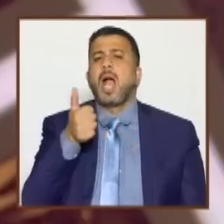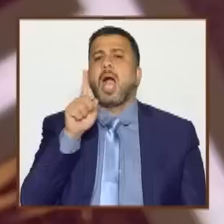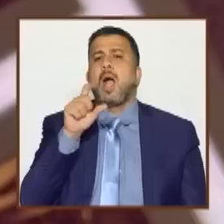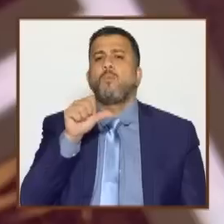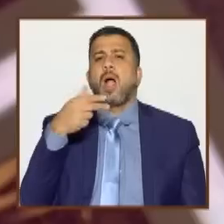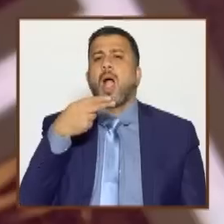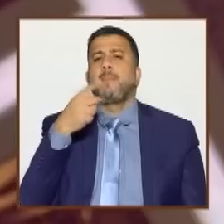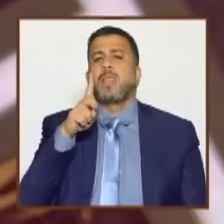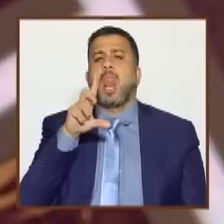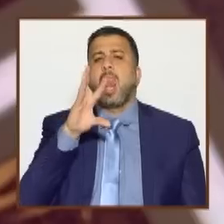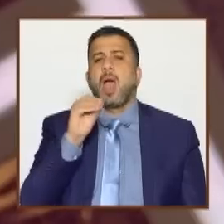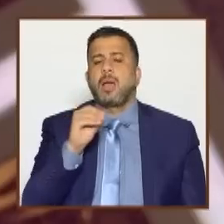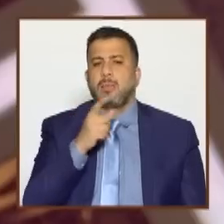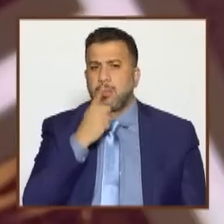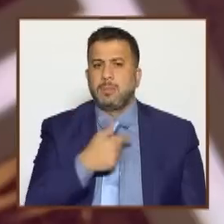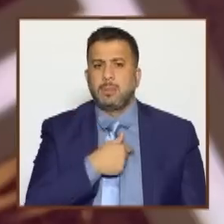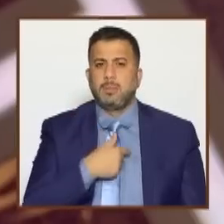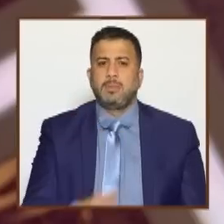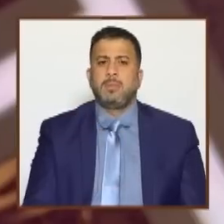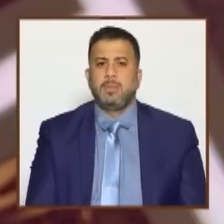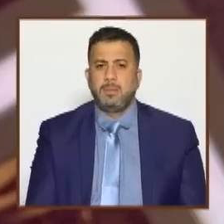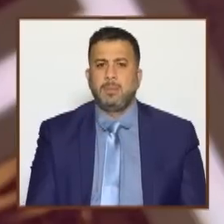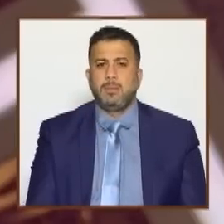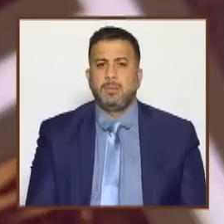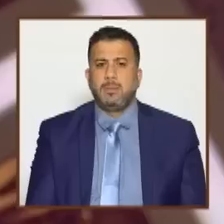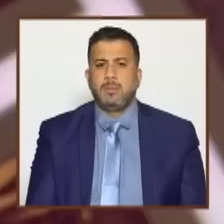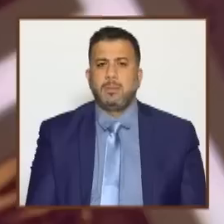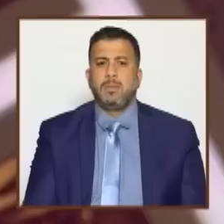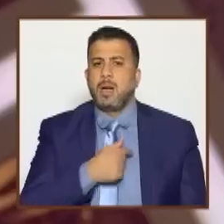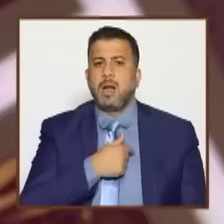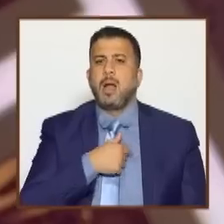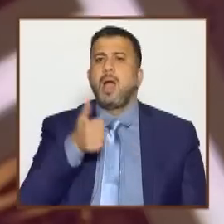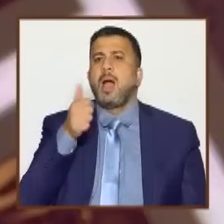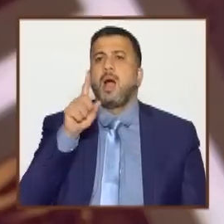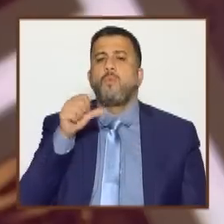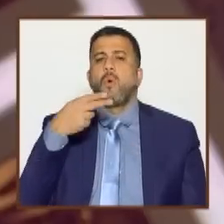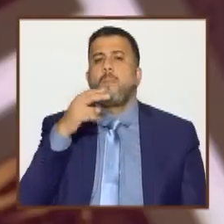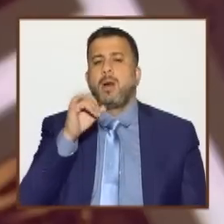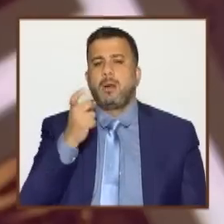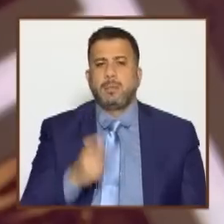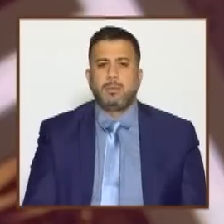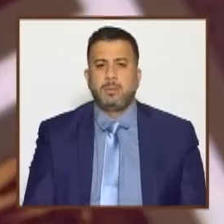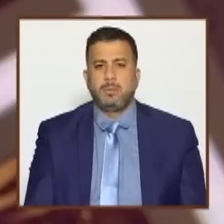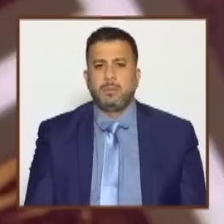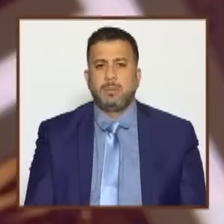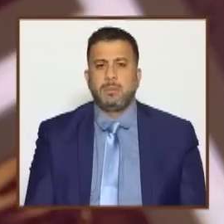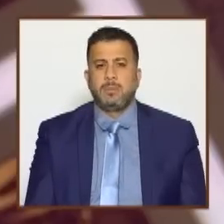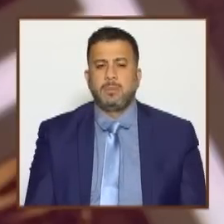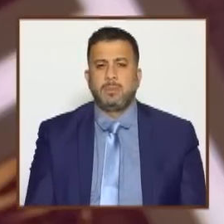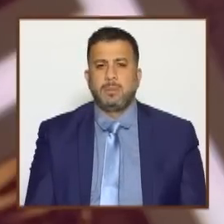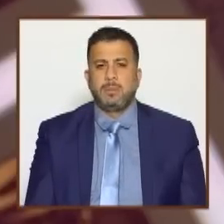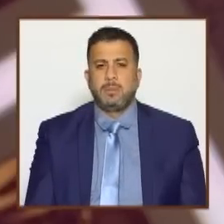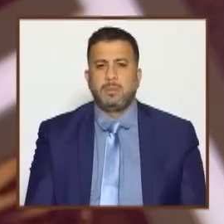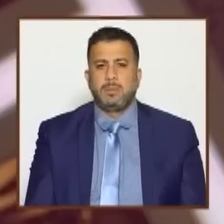سلطان، أبو محمد، أبو خالد مثلا، يكني نفسه، يقول أنا أبو فلان، نادوني أبو فلان. أما أن يلقب نفسه بمثل